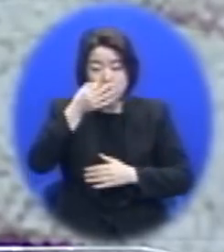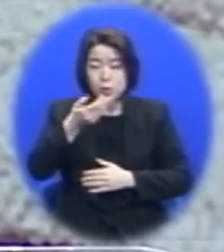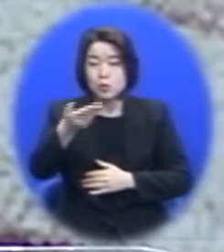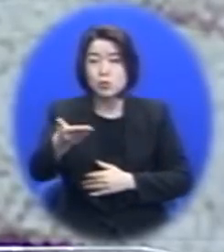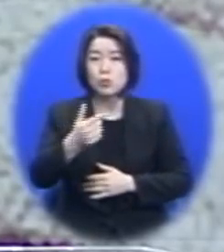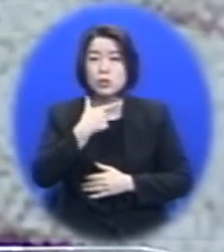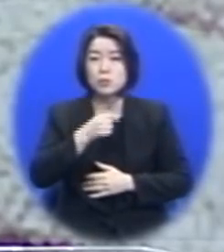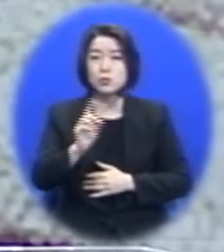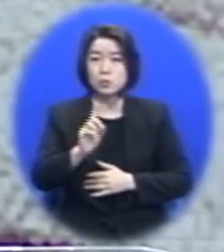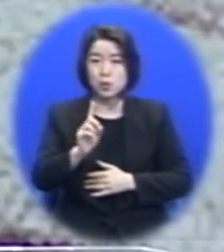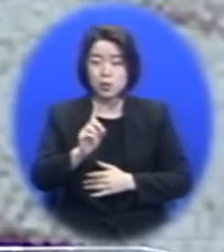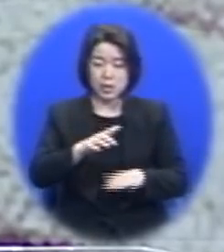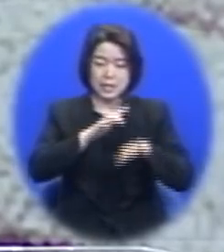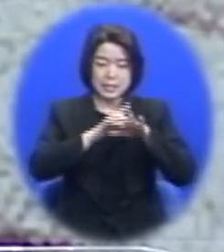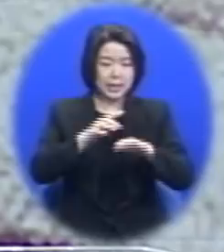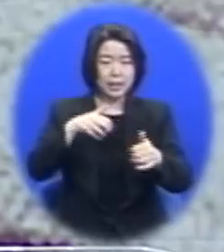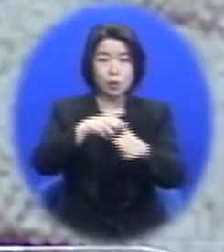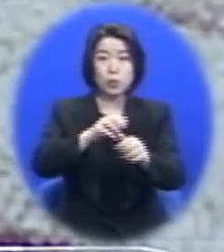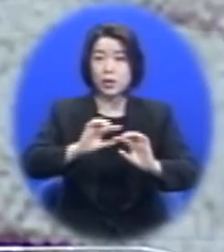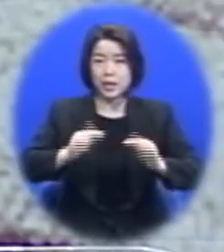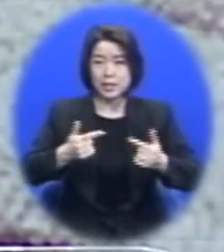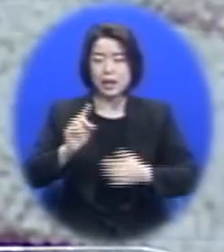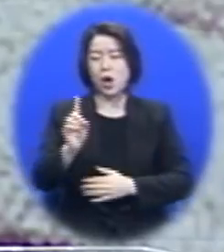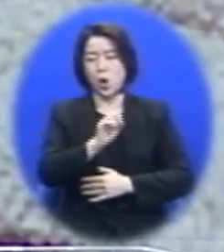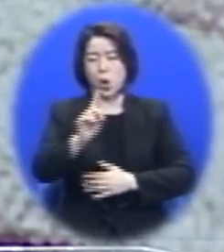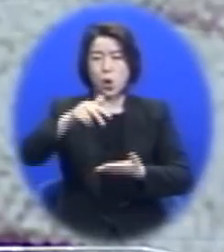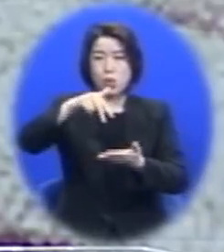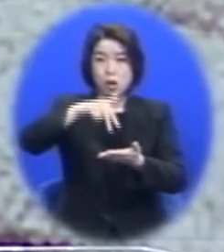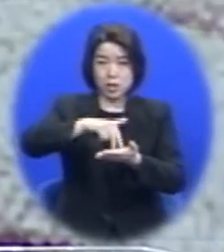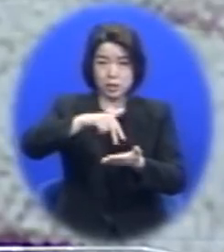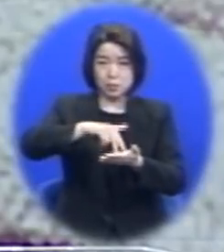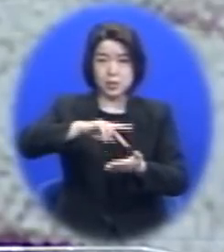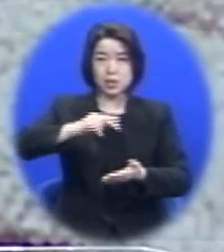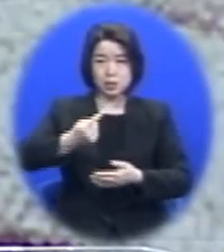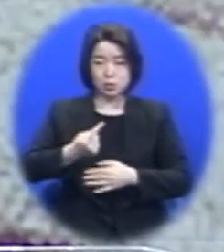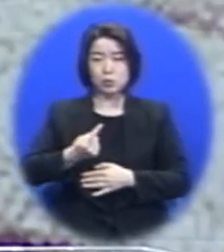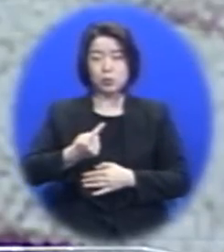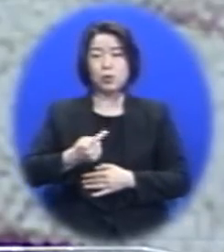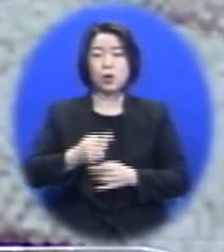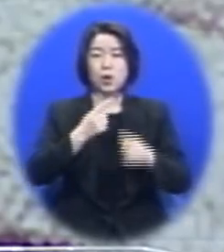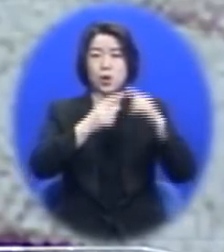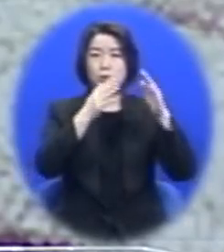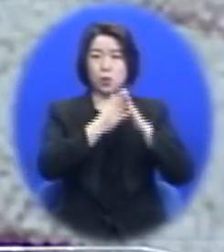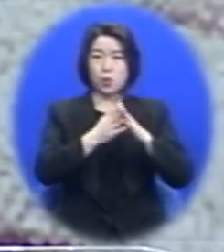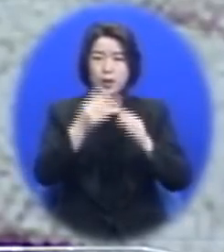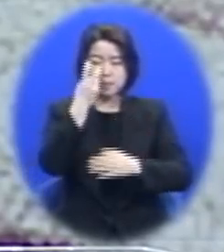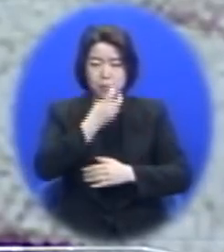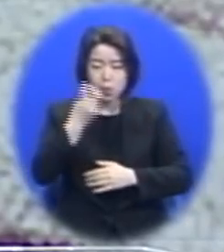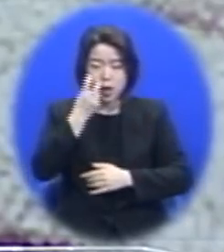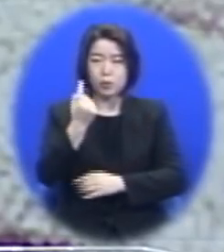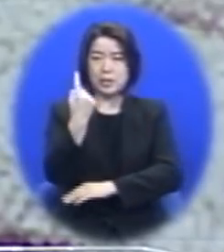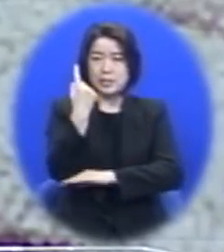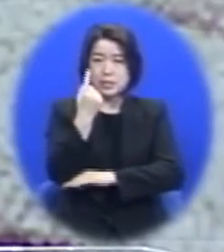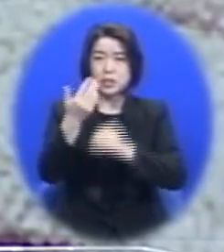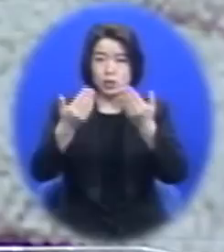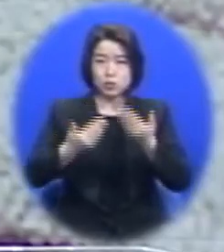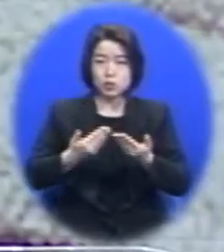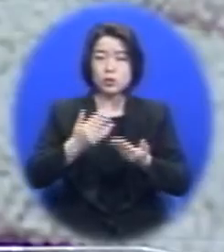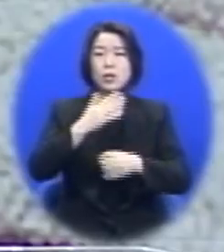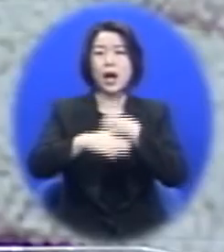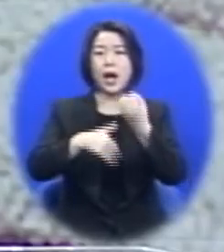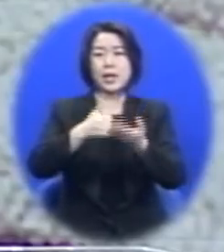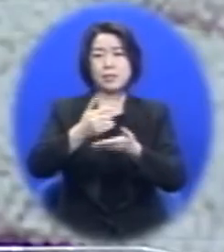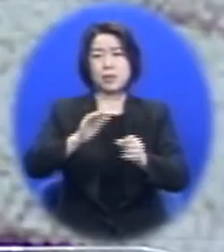공격이 기 보다는 어떤 형편 에서도 교회를 지키고 보호하시는 하나님의 사랑입니다